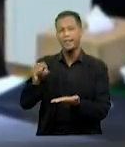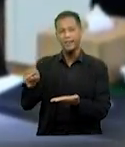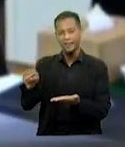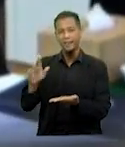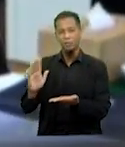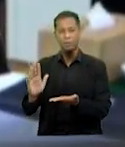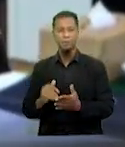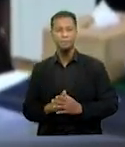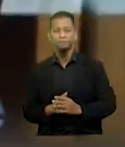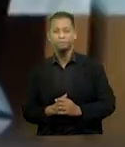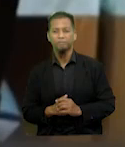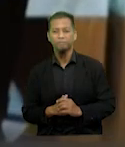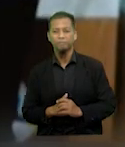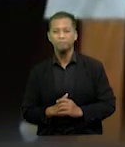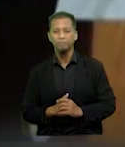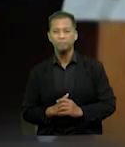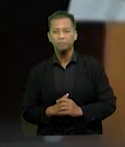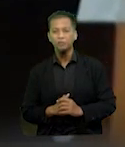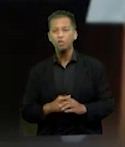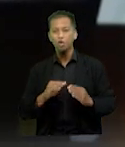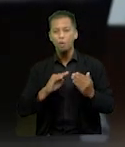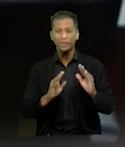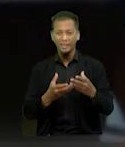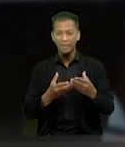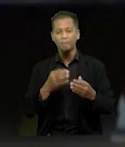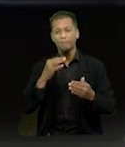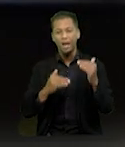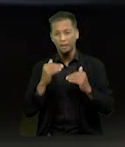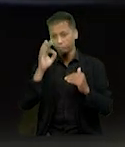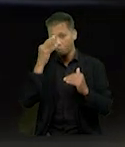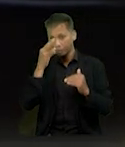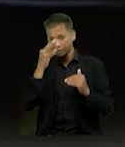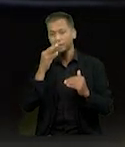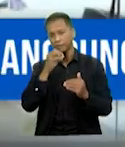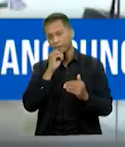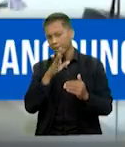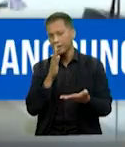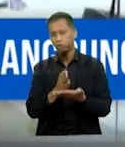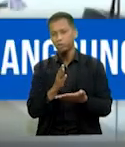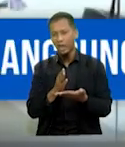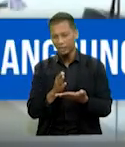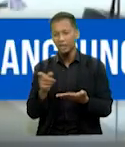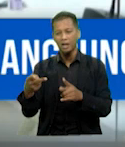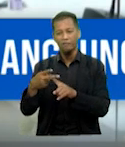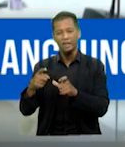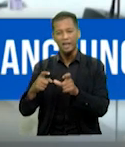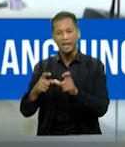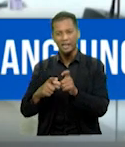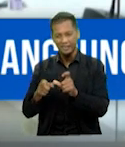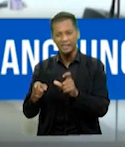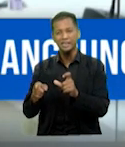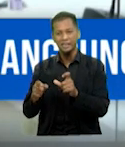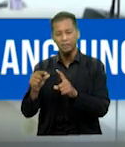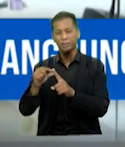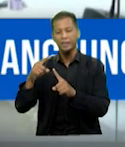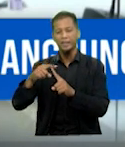ini dijatuhkan oleh Komite Banding Polri dalam sidang banding atas putusan pemberhentian tidak dengan hormat atau PTDH yang diajukan tersangka